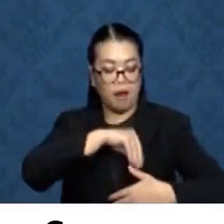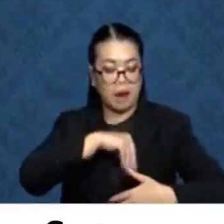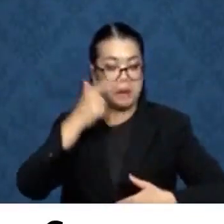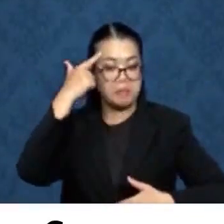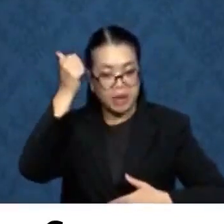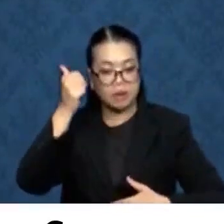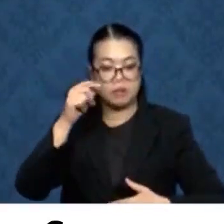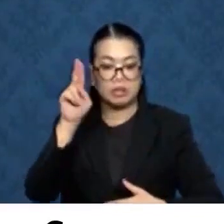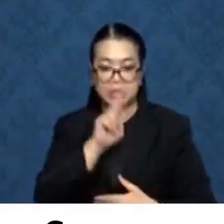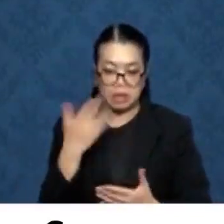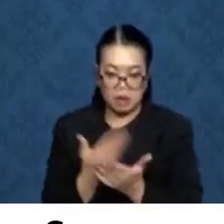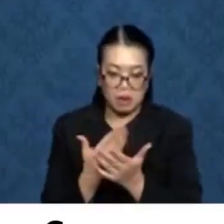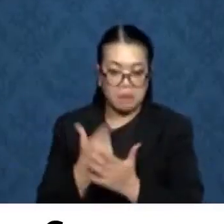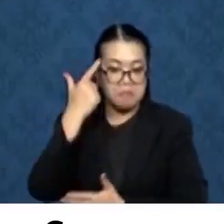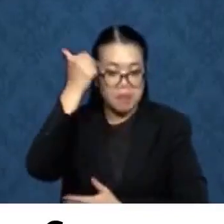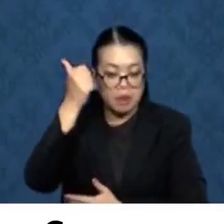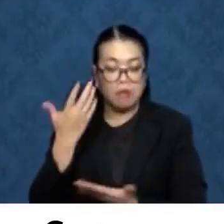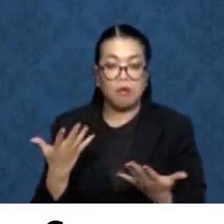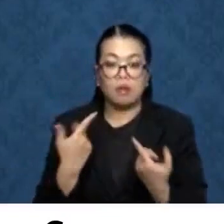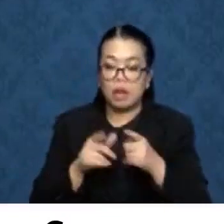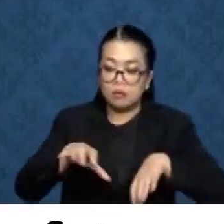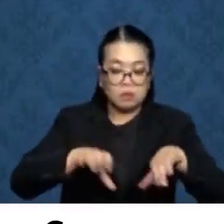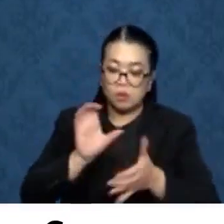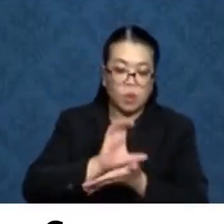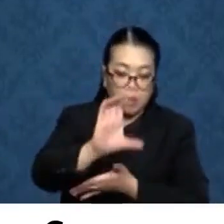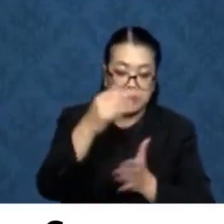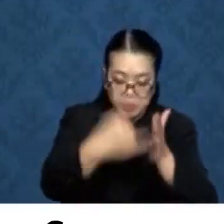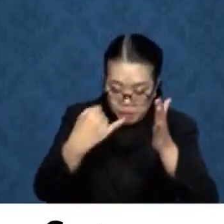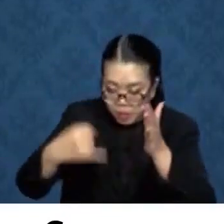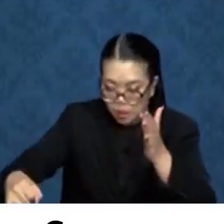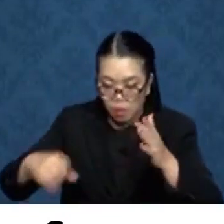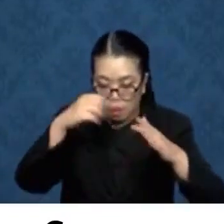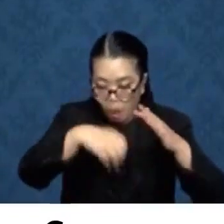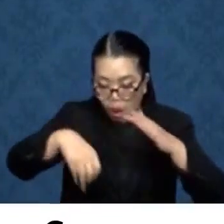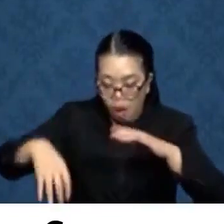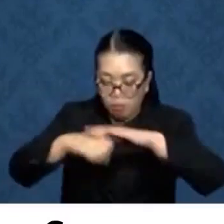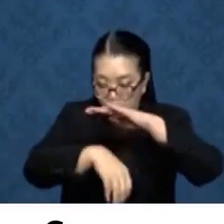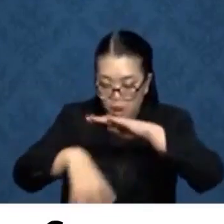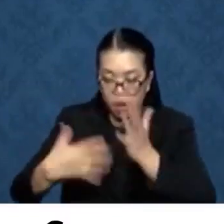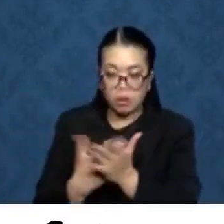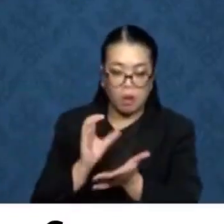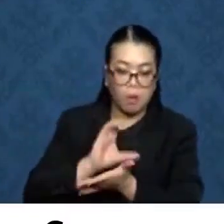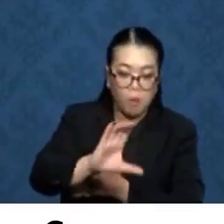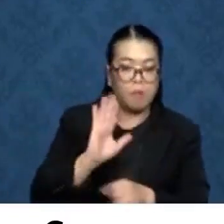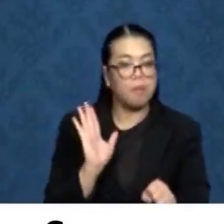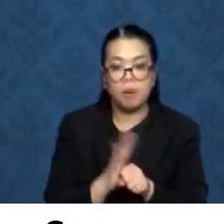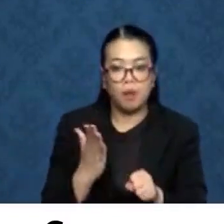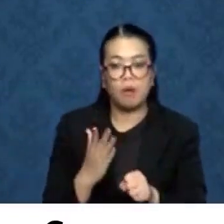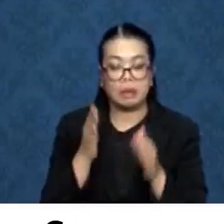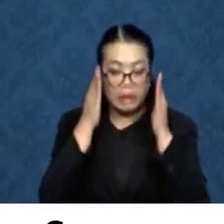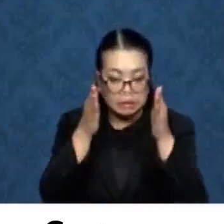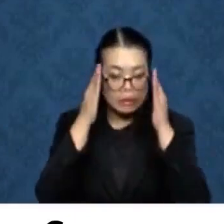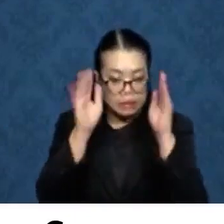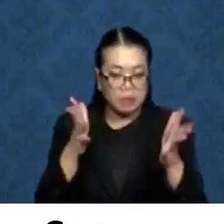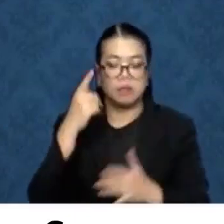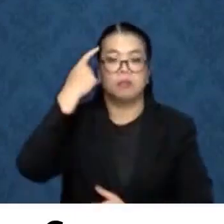คุณสิริกัญญาบอกไม่รู้ว่าในอนาคตจะผุดโครงการอะไรที่ทำให้รายได้ของรัฐหายไปอีกหรือไม่แต่ก็ยืนยันว่า